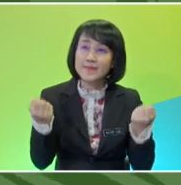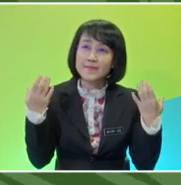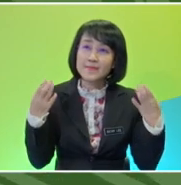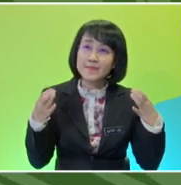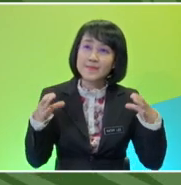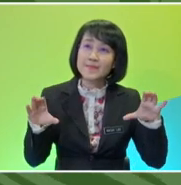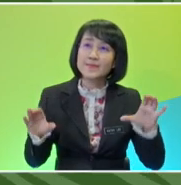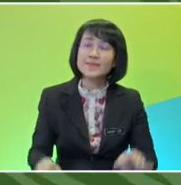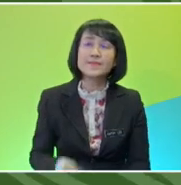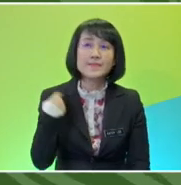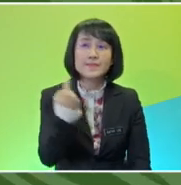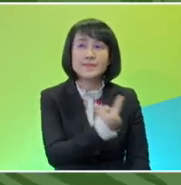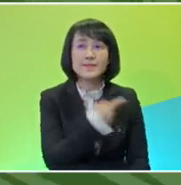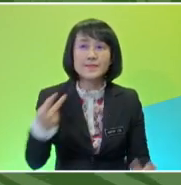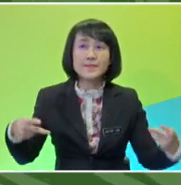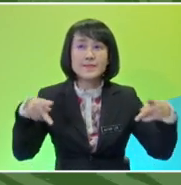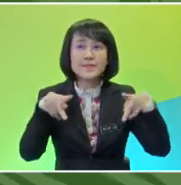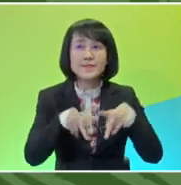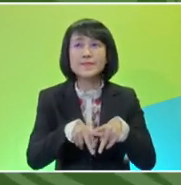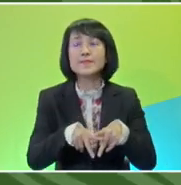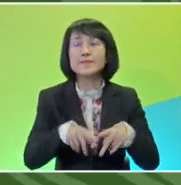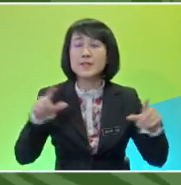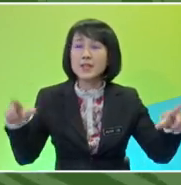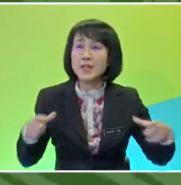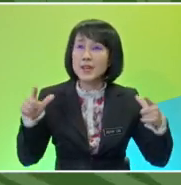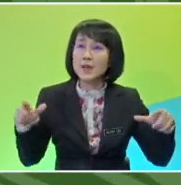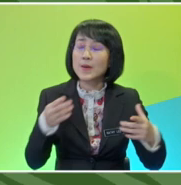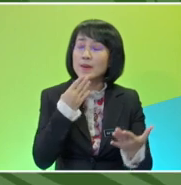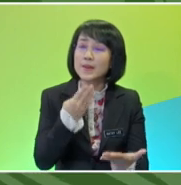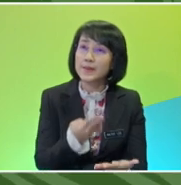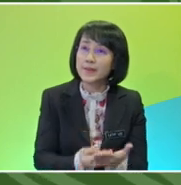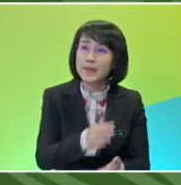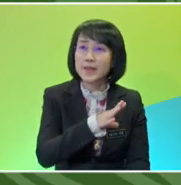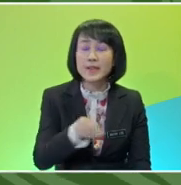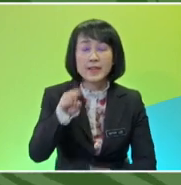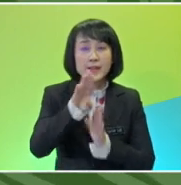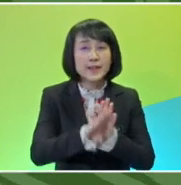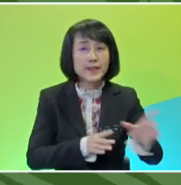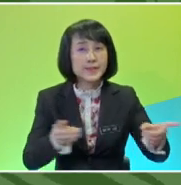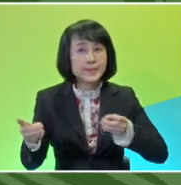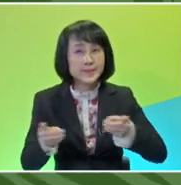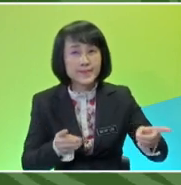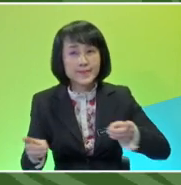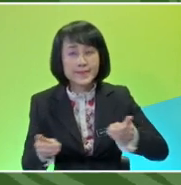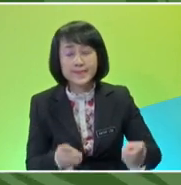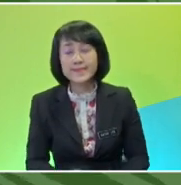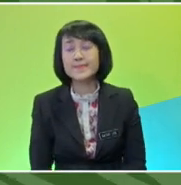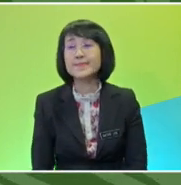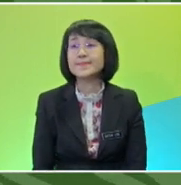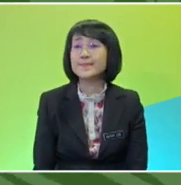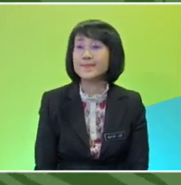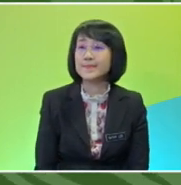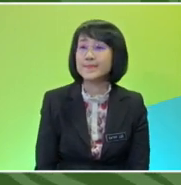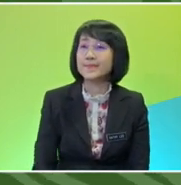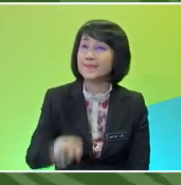kita barulah bakal lakukan baik dan berdisiplin itu perlu berlakuan baik dan jadi kita